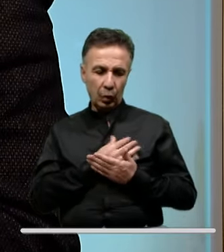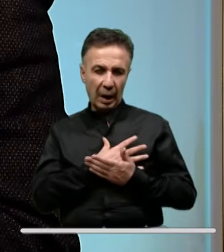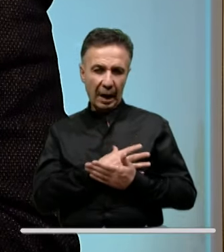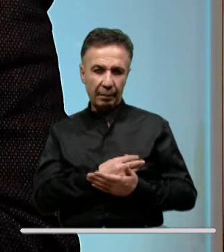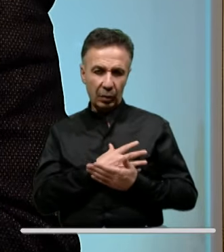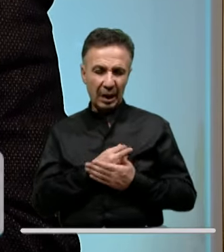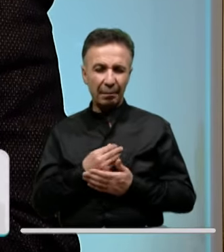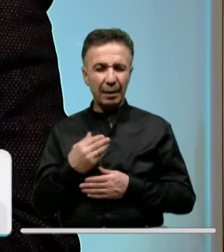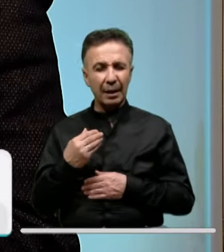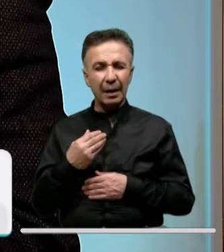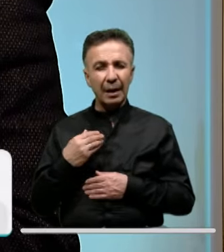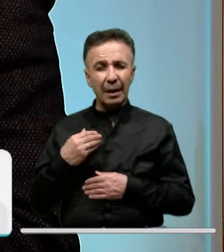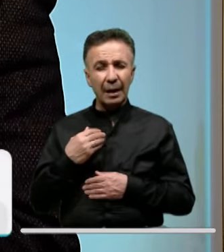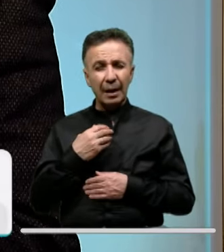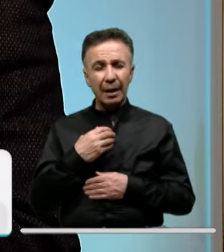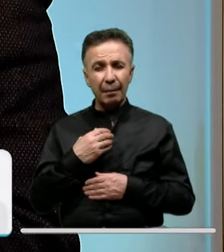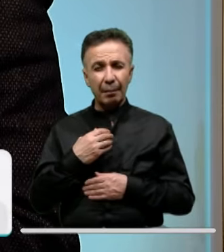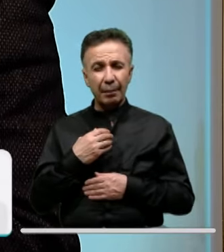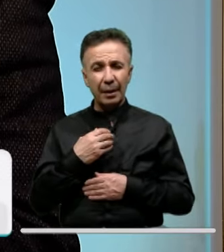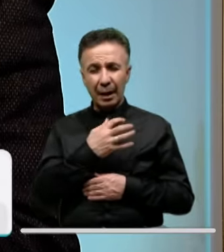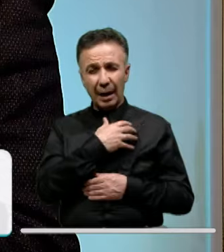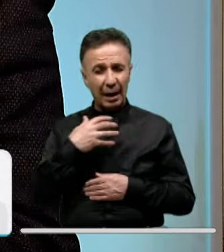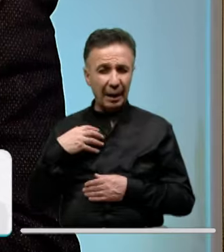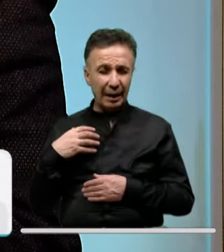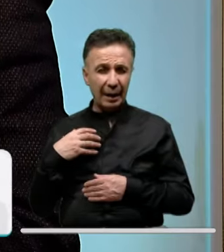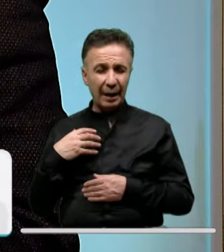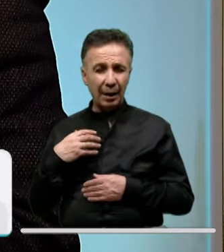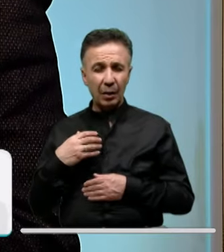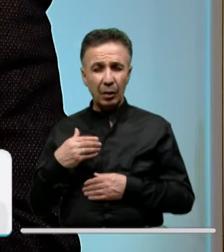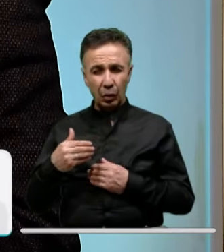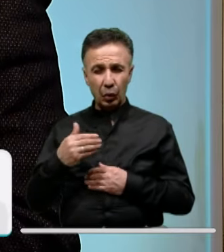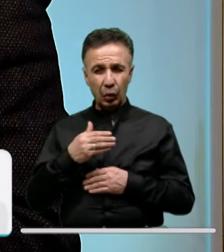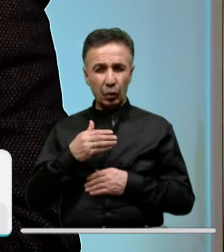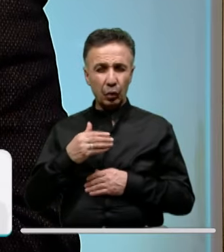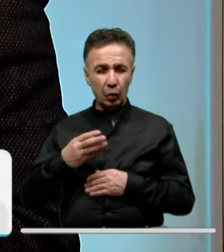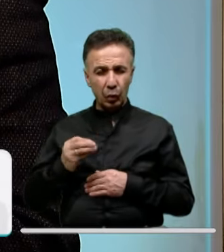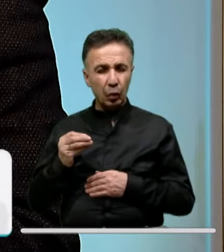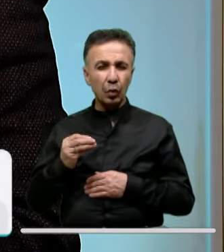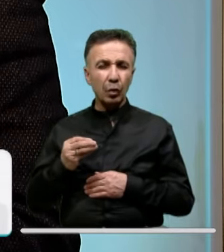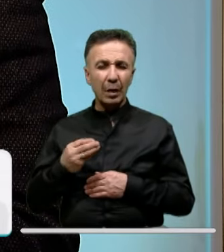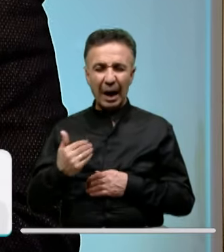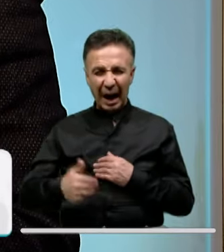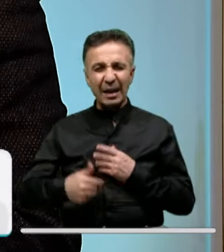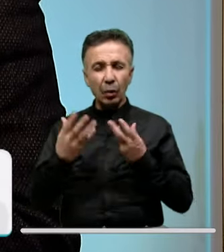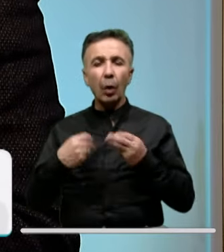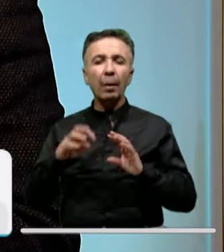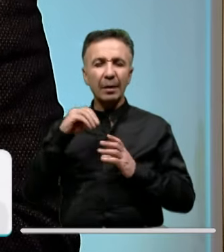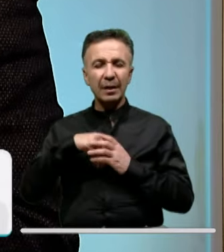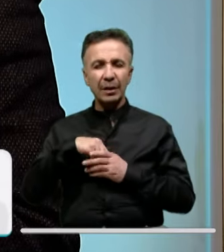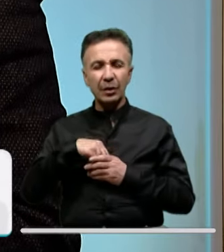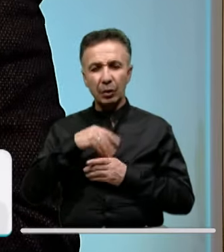yapabilir? Ramazan'da sütü kesilmemesi için, eksilmemesi, çocuğu aç bırakmaması için ne yapılabilir? Orucu erteleyebilir. Yani çocuk